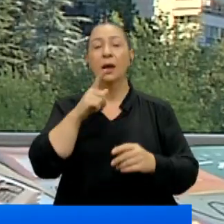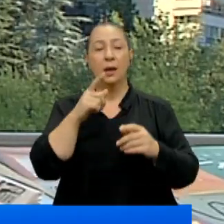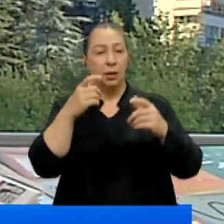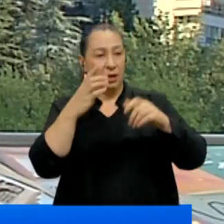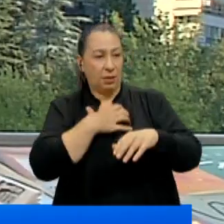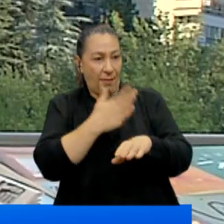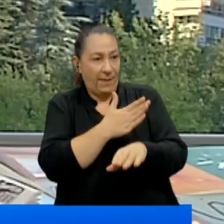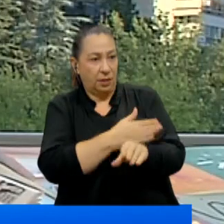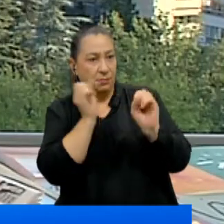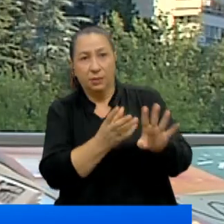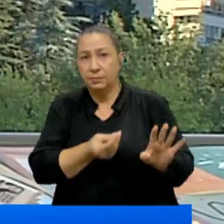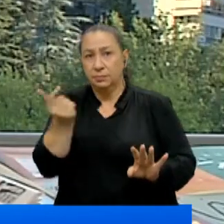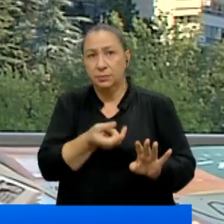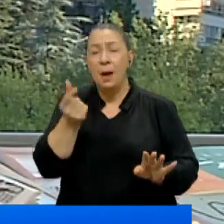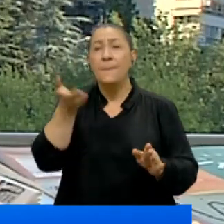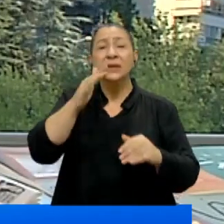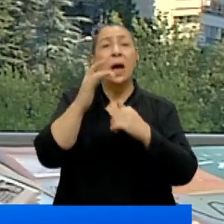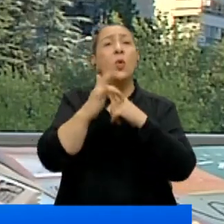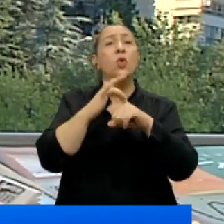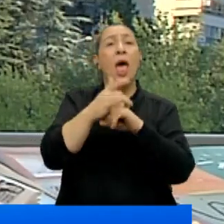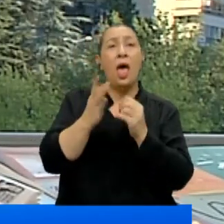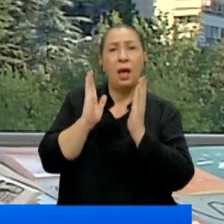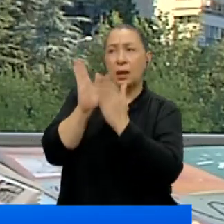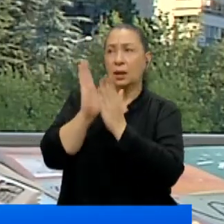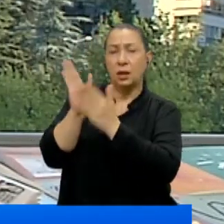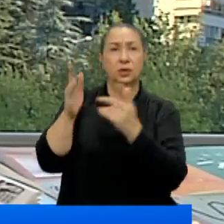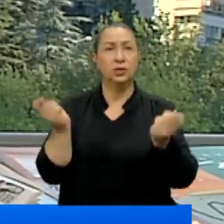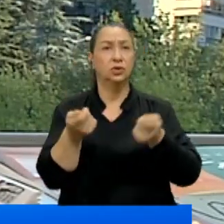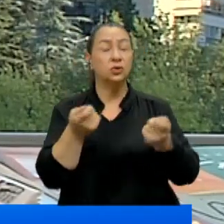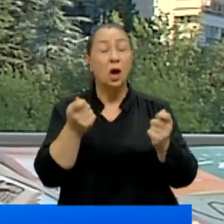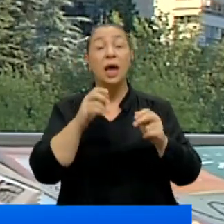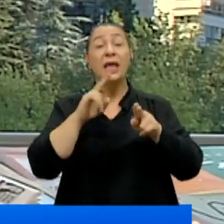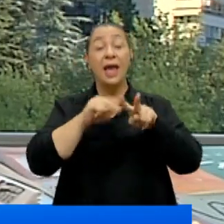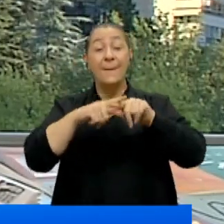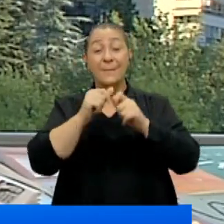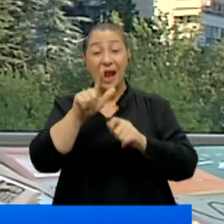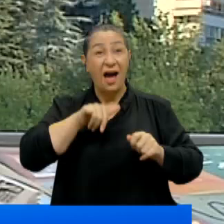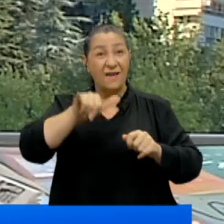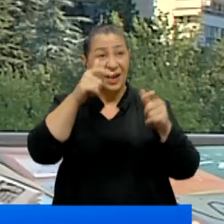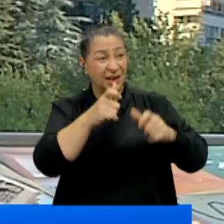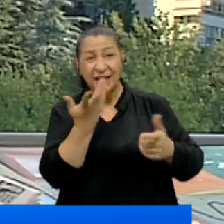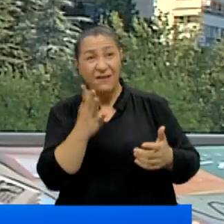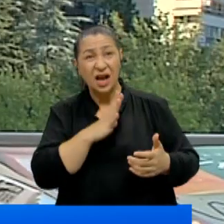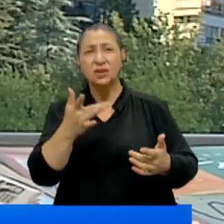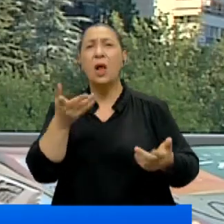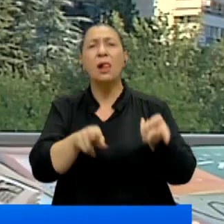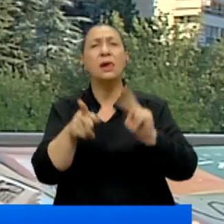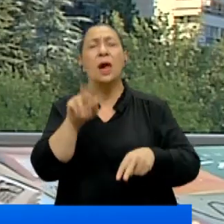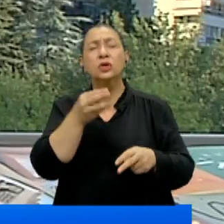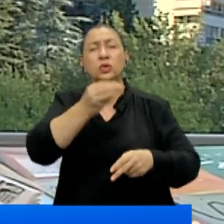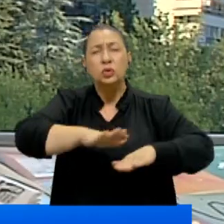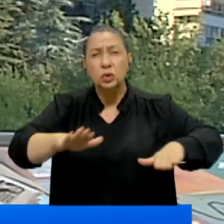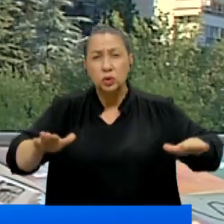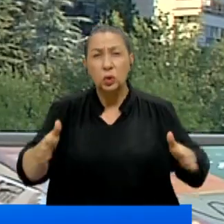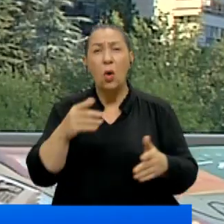terk ediyor ve başka ülkelere sığınmaya çalışıyor. İşte Kabil Havalimanı'nda yaşananları, oradaki can kayıplarını,